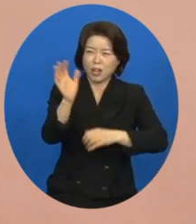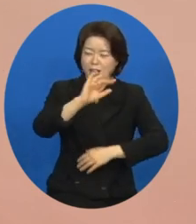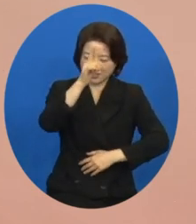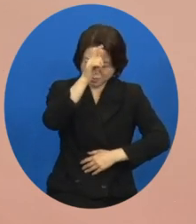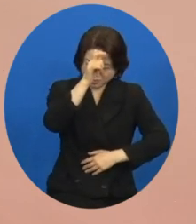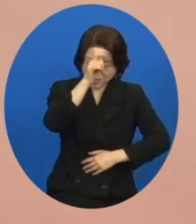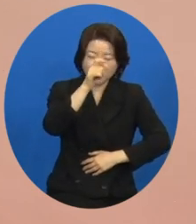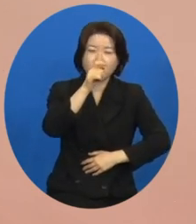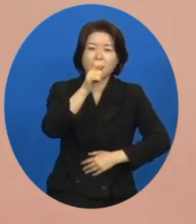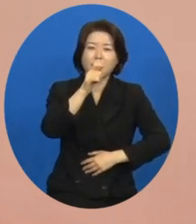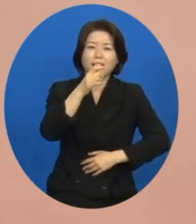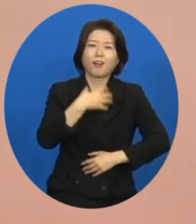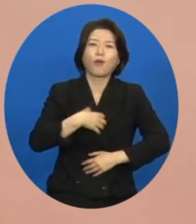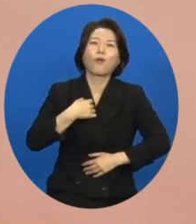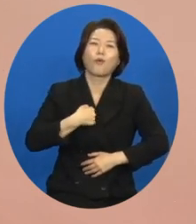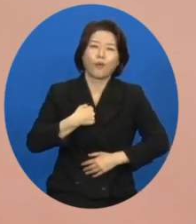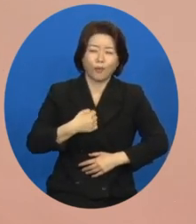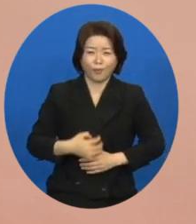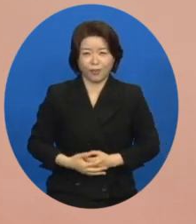모르겠어요.